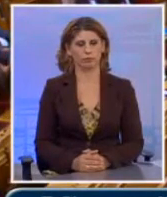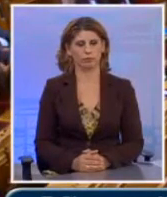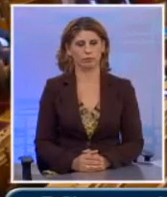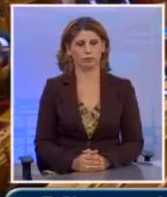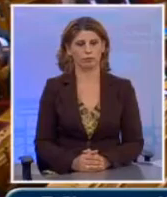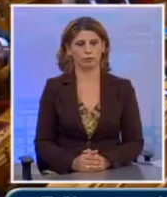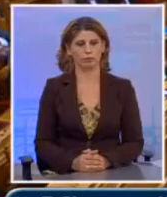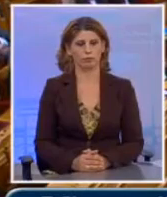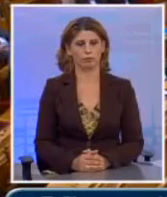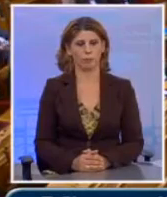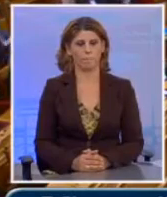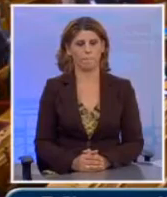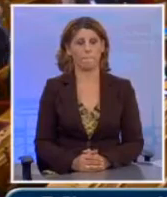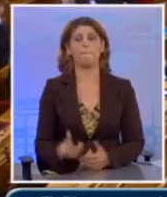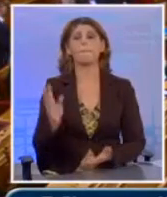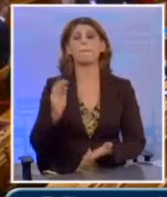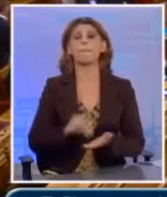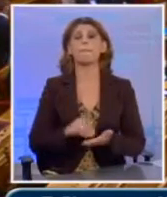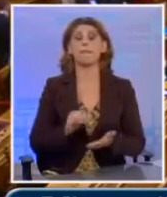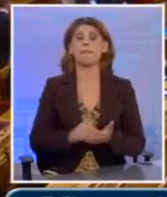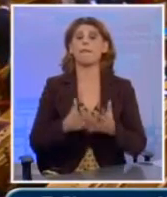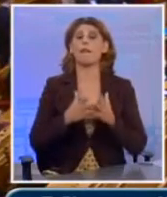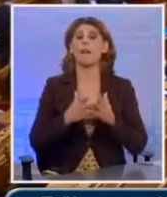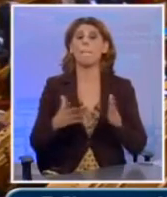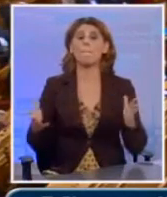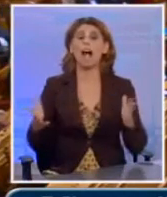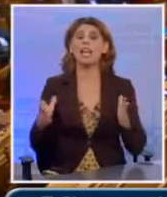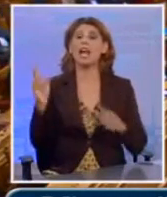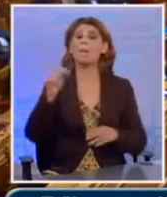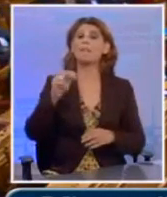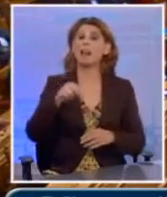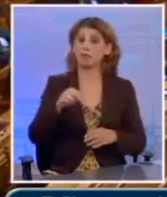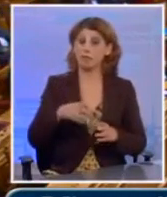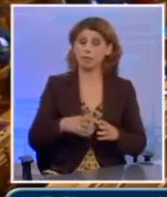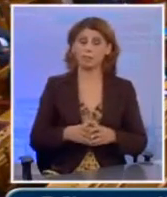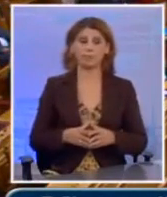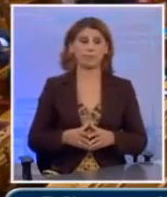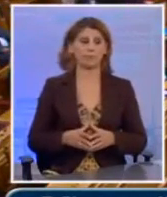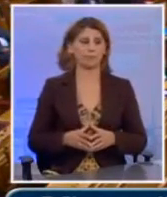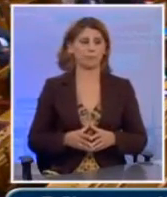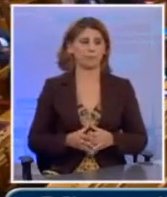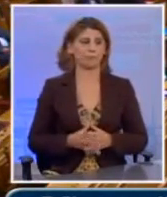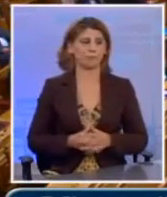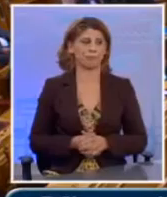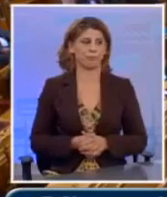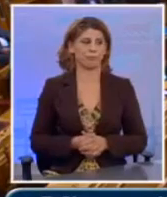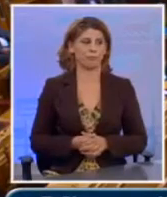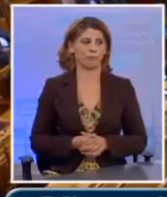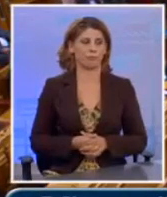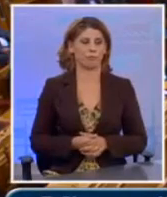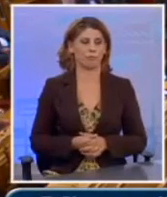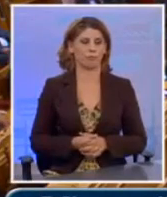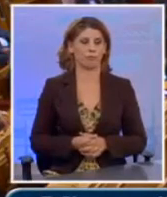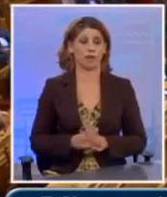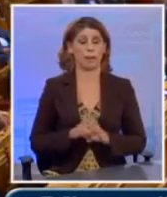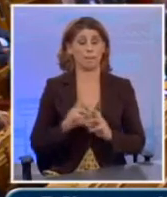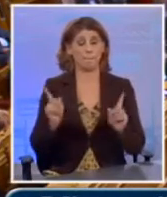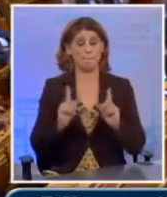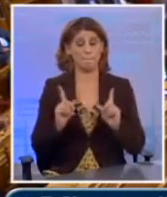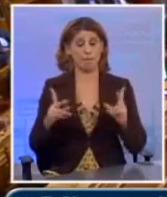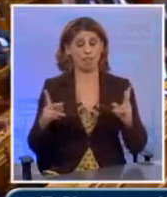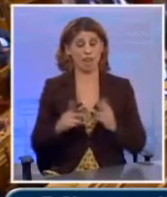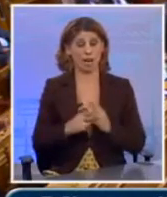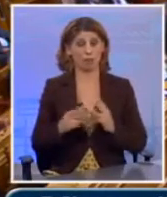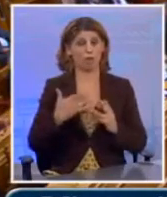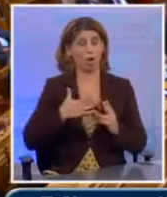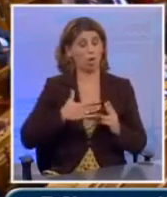Επίσης, σας παρακαλώ. Επίσης έγινε μεγάλη σπέκουλα. Μην διακόπτετε τον ομιλητή. Σας παρακαλώ πολύ. Θα πω αυτά